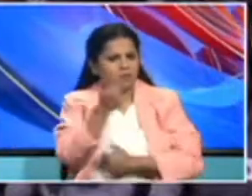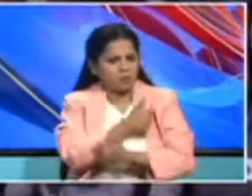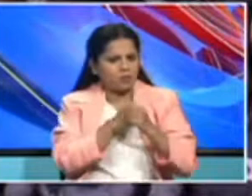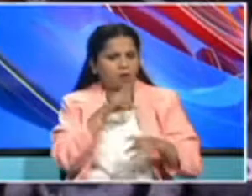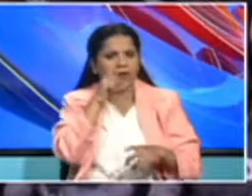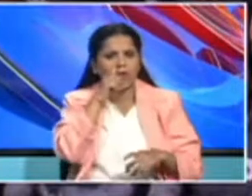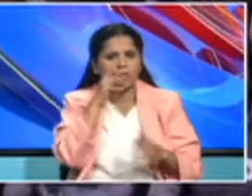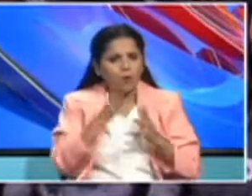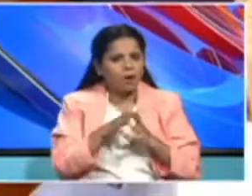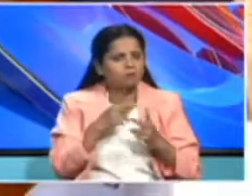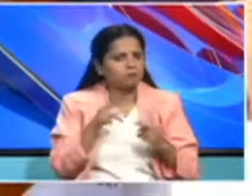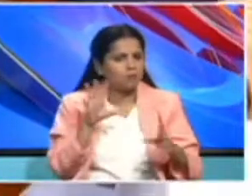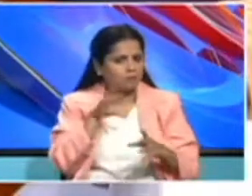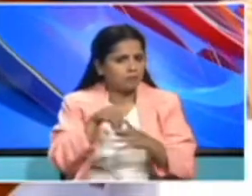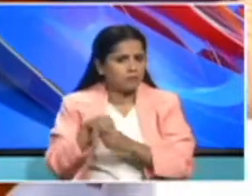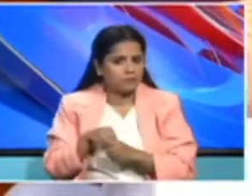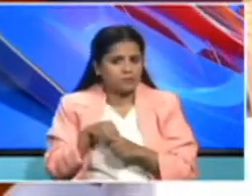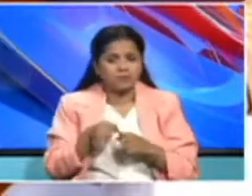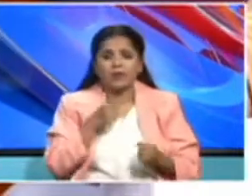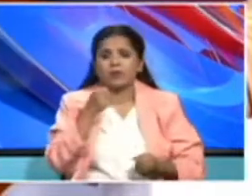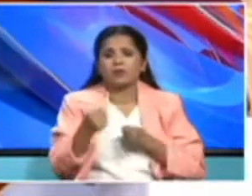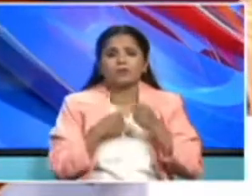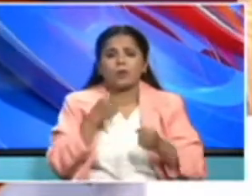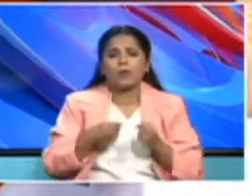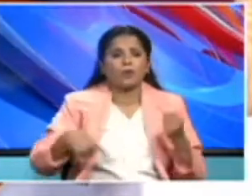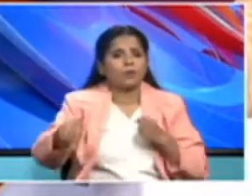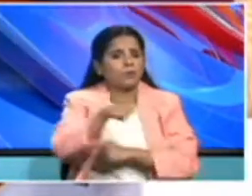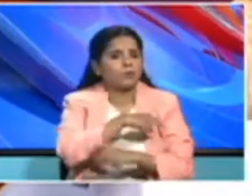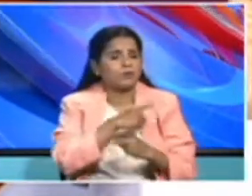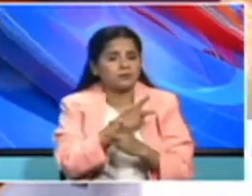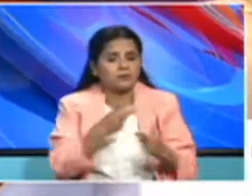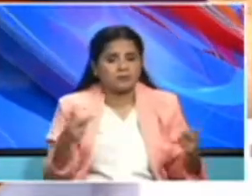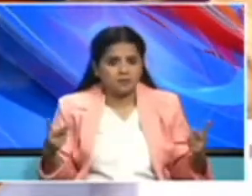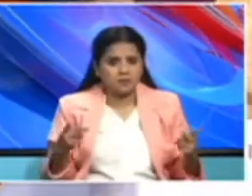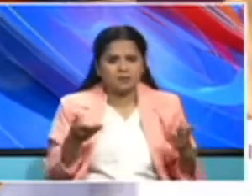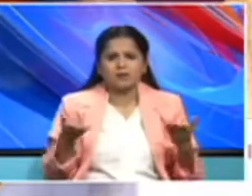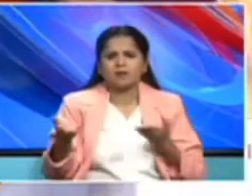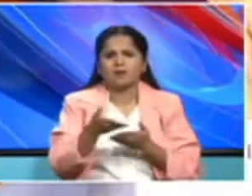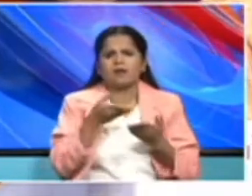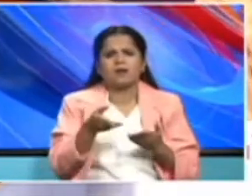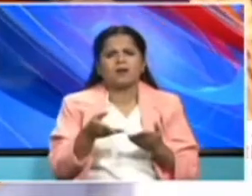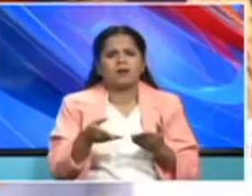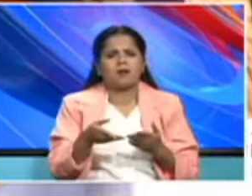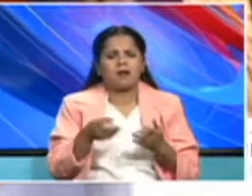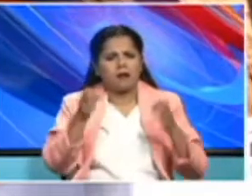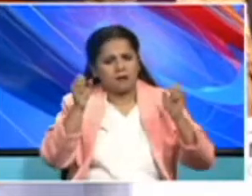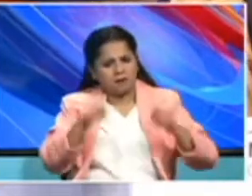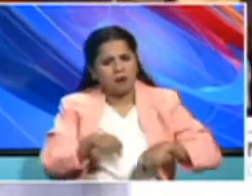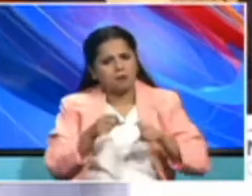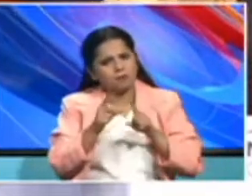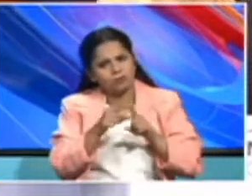साथियों, खेल की दुनिया में ये सामर्थ्य,